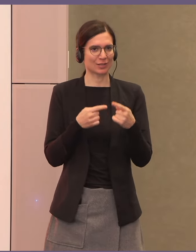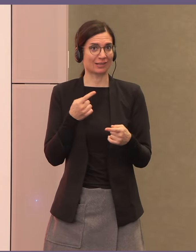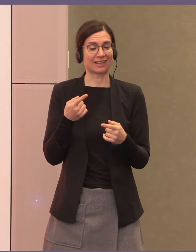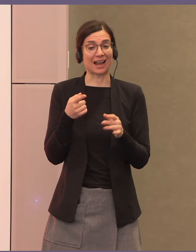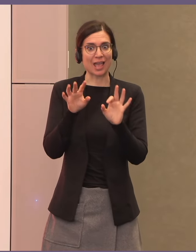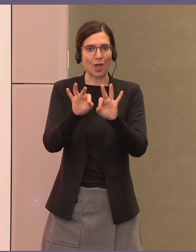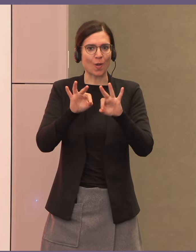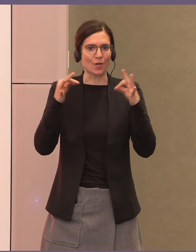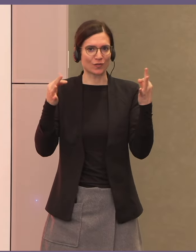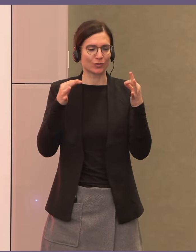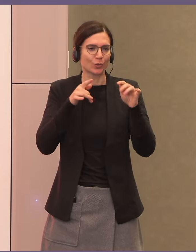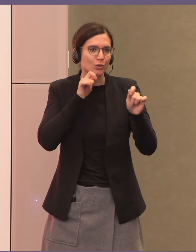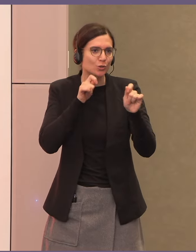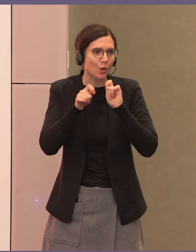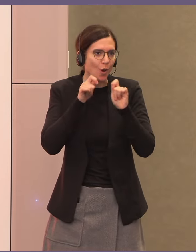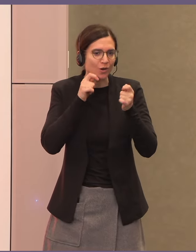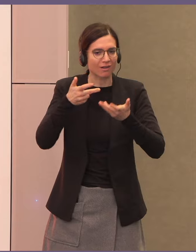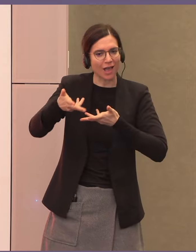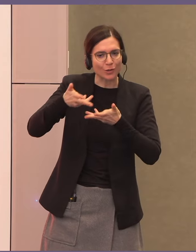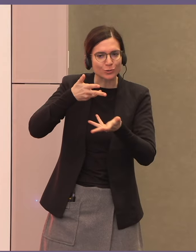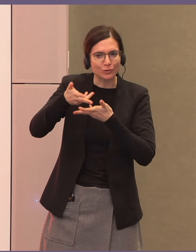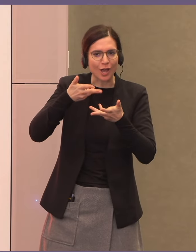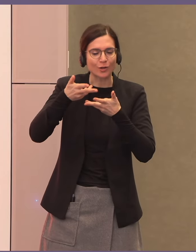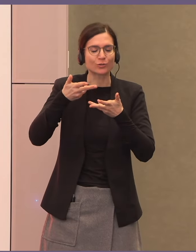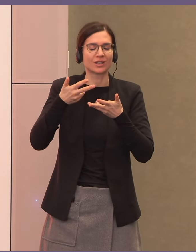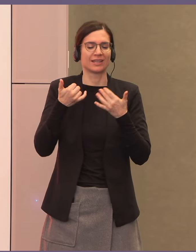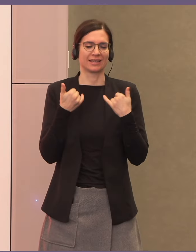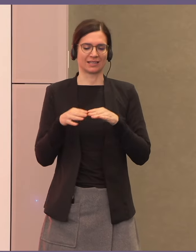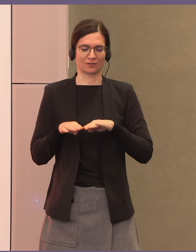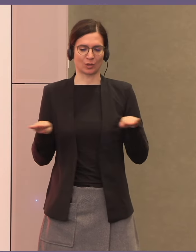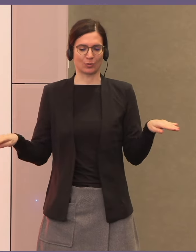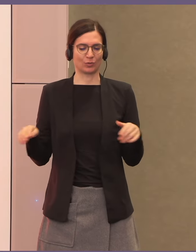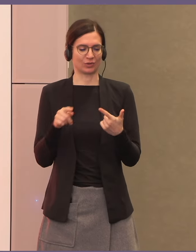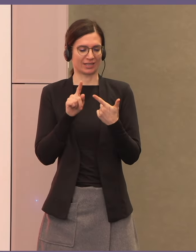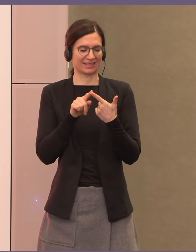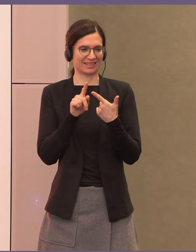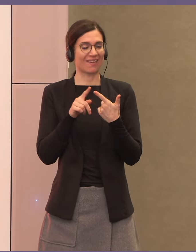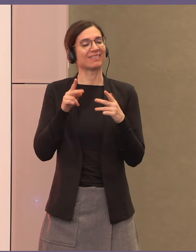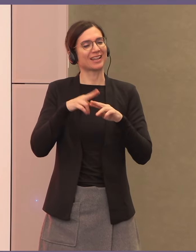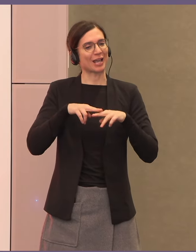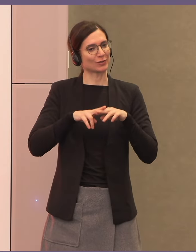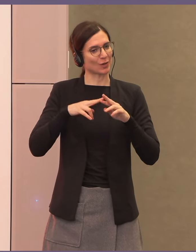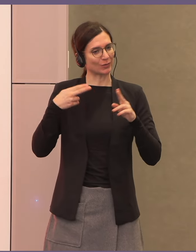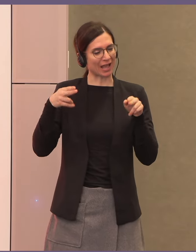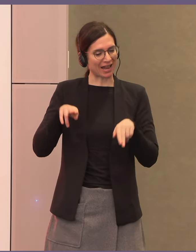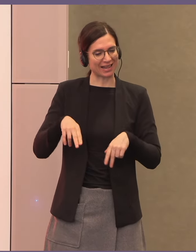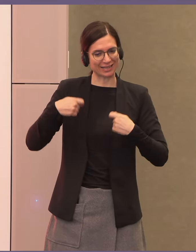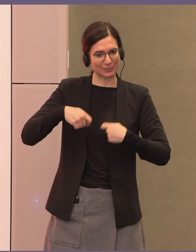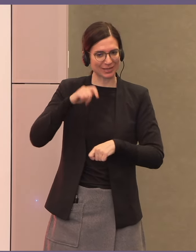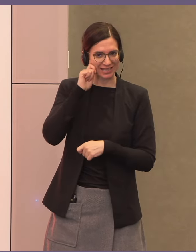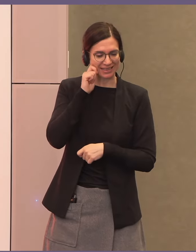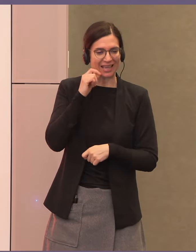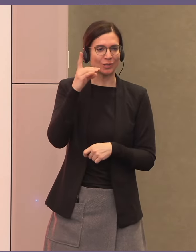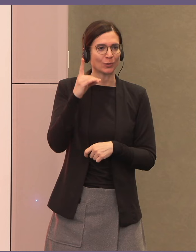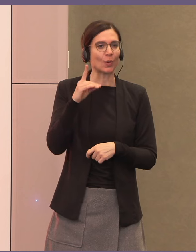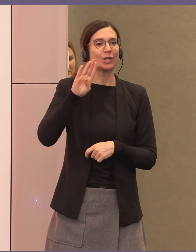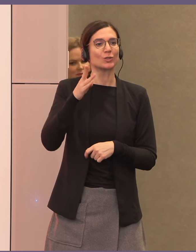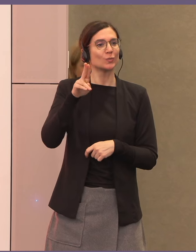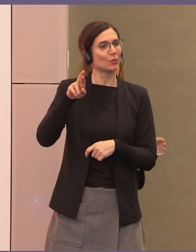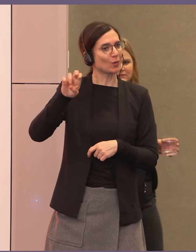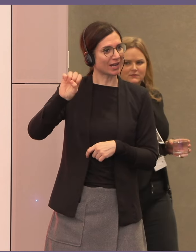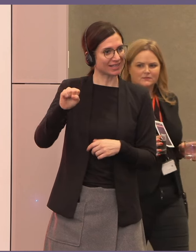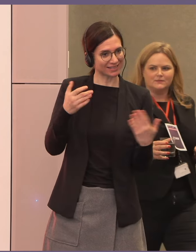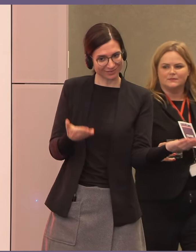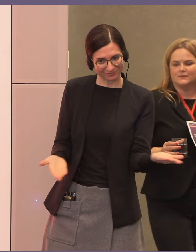auf die Bühne zu bitten. Unsere zweite Nationalratspräsidentin Doris Bures, ich darf dich auf die Bühne